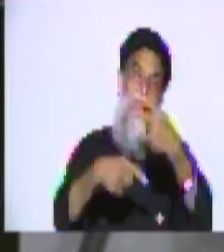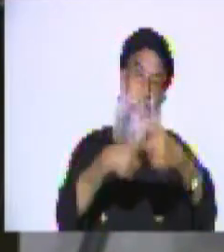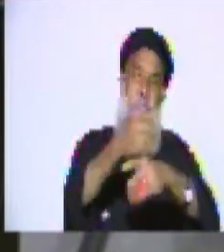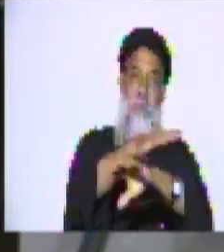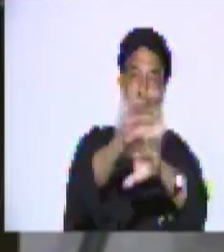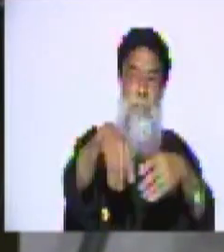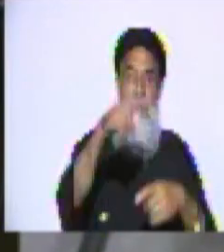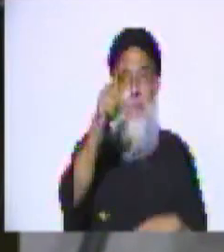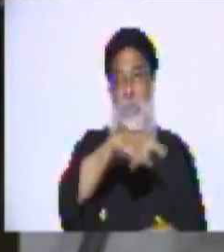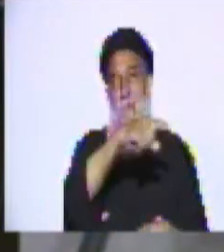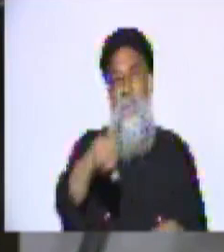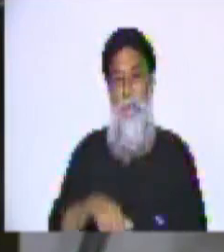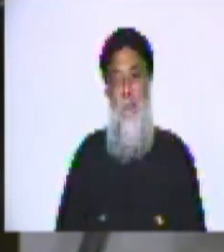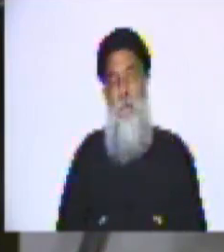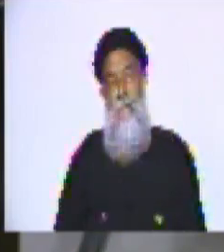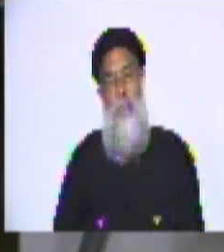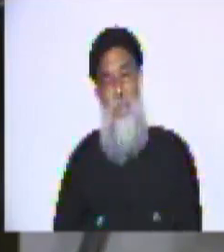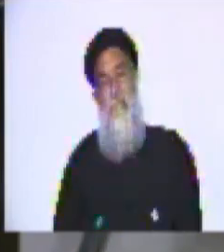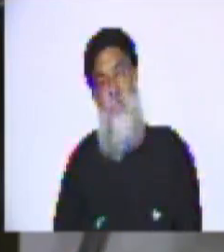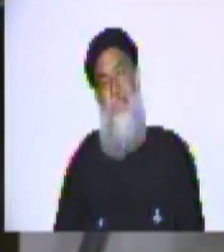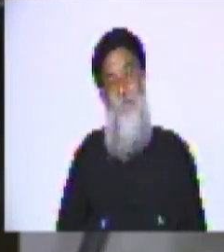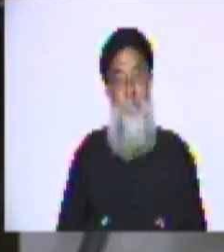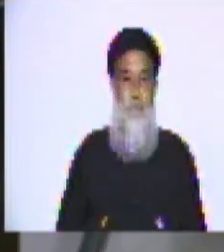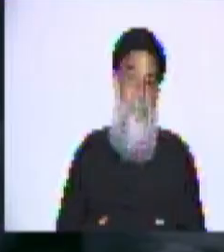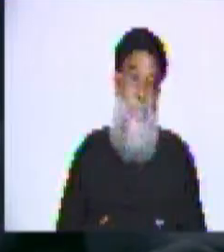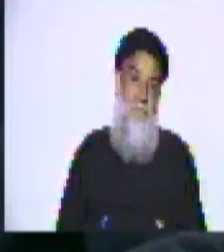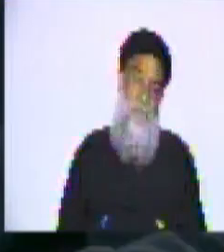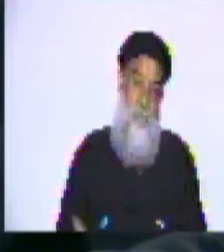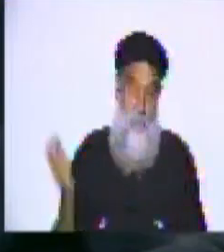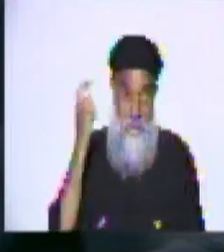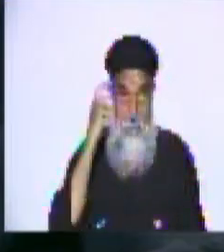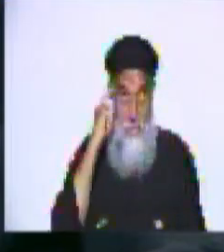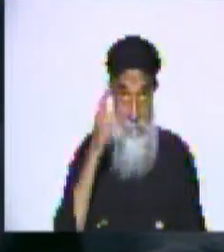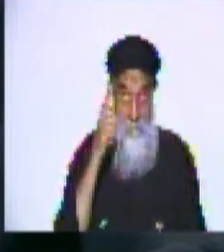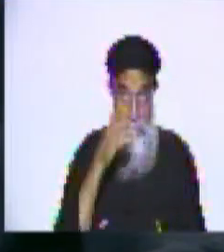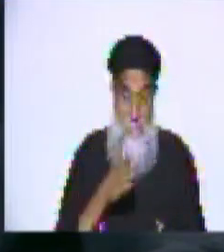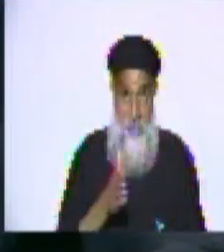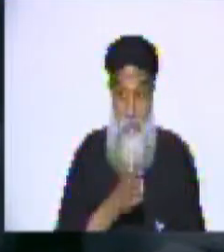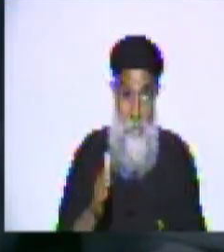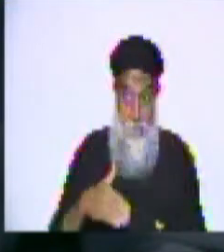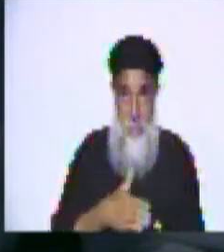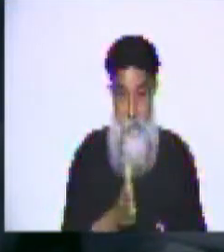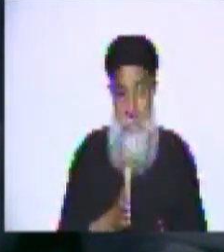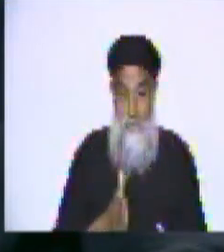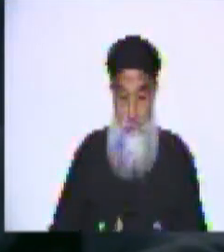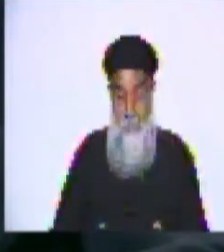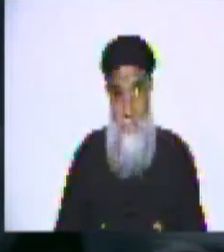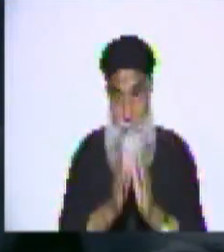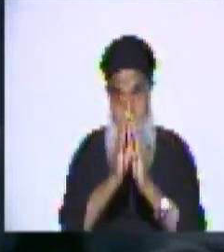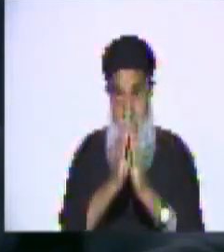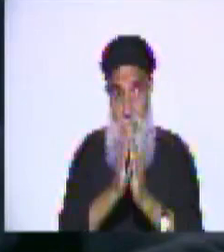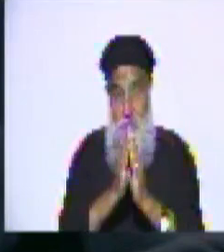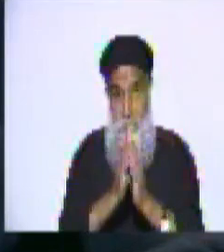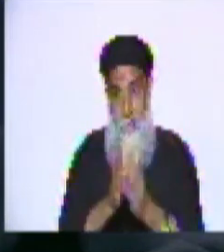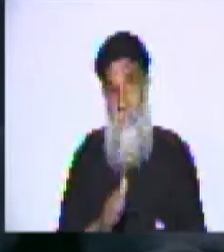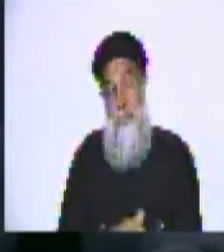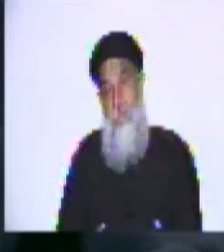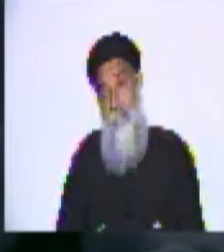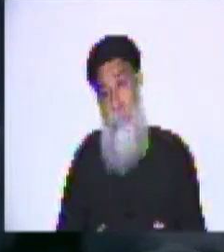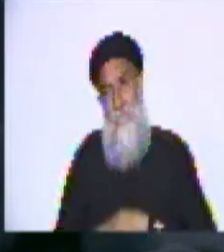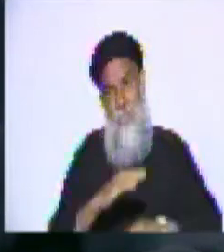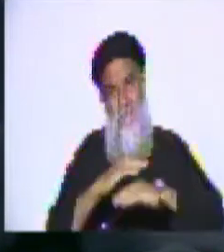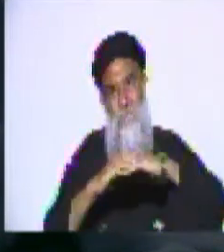عقدته غلط. يعني سيدنا، هل برضو في تعريفها هي الاتجاهات التي تحدد السلوك وهي القناعات